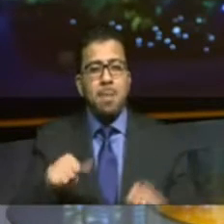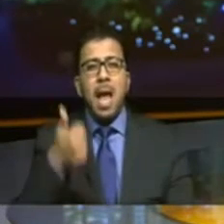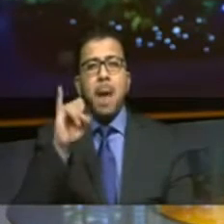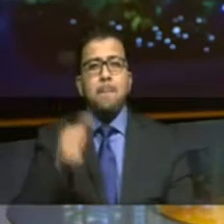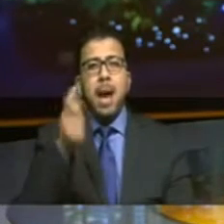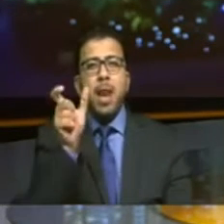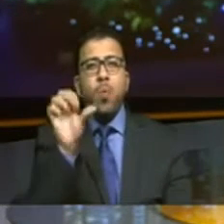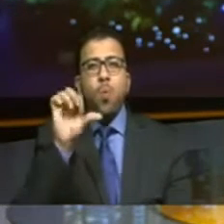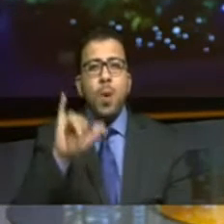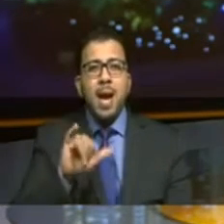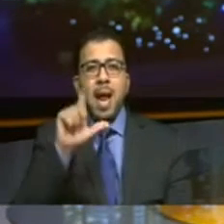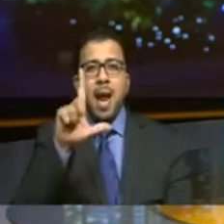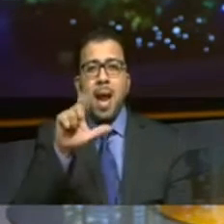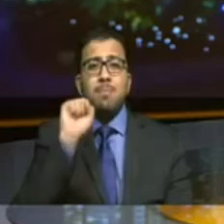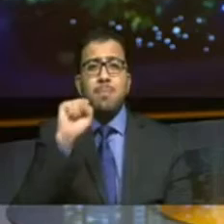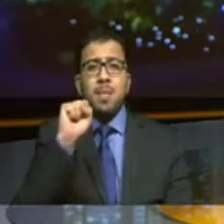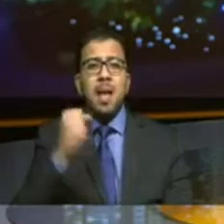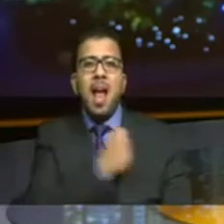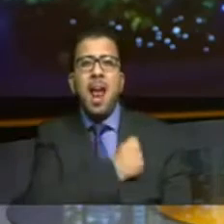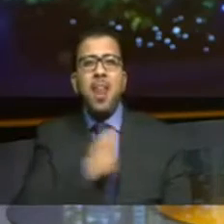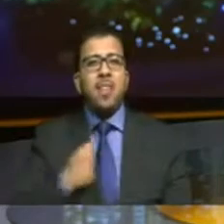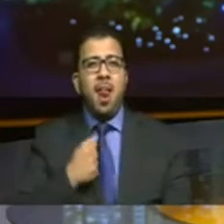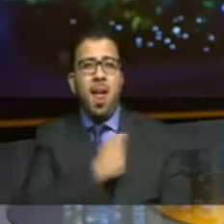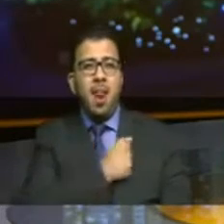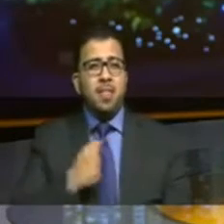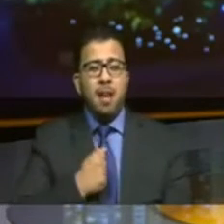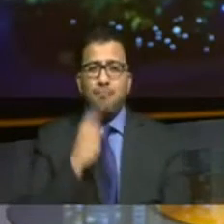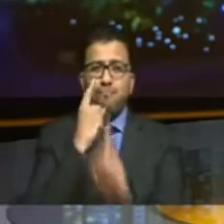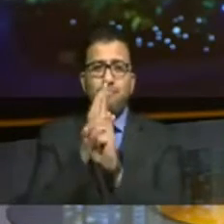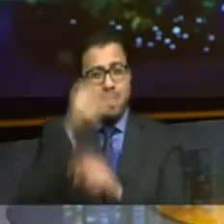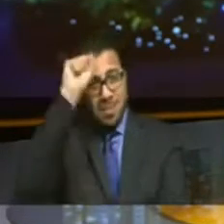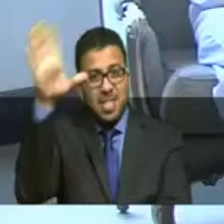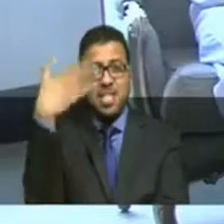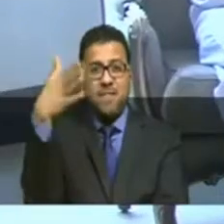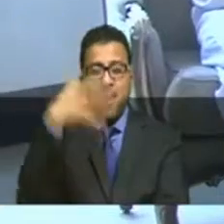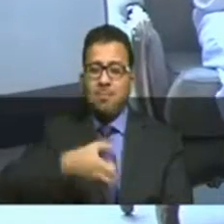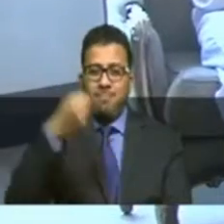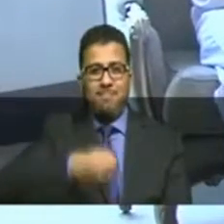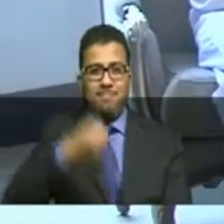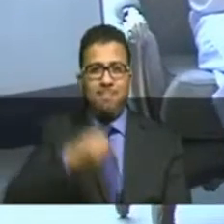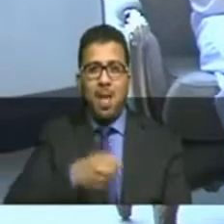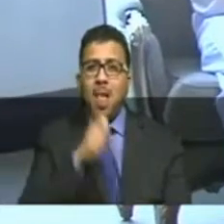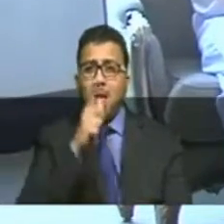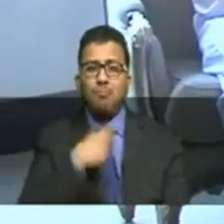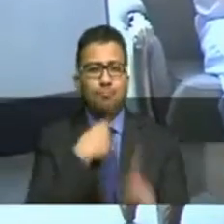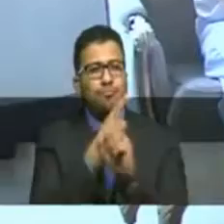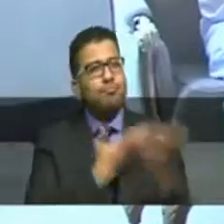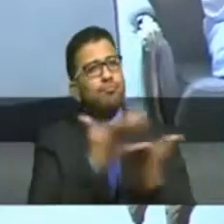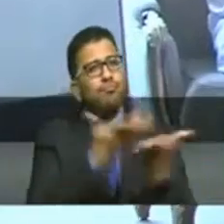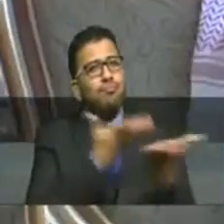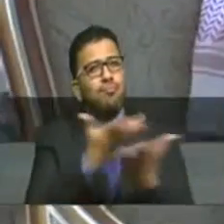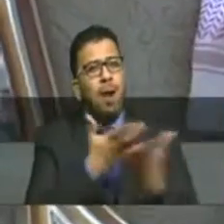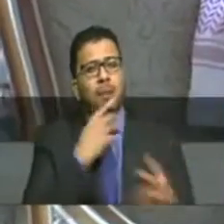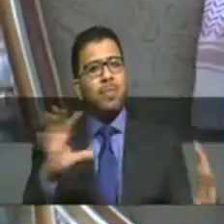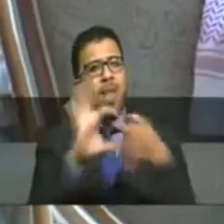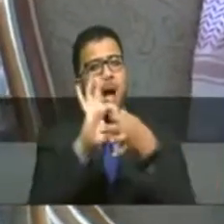إيمانويل كامارناكيس قنصل عام كندا لدى الدولة الذي قدم للسلام على سموه. وجرى خلال اللقاء